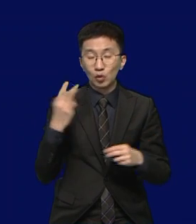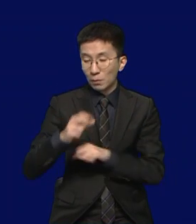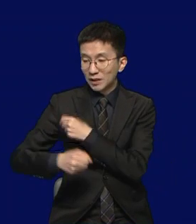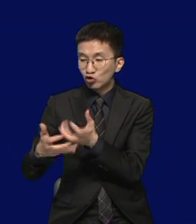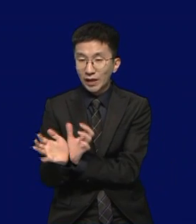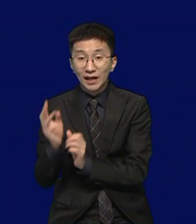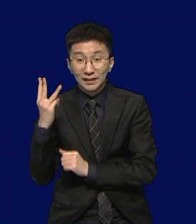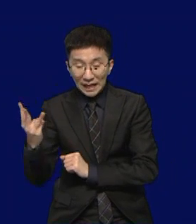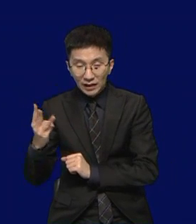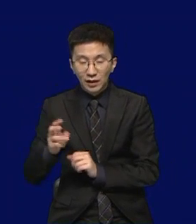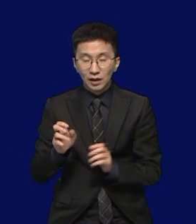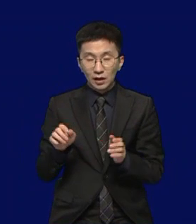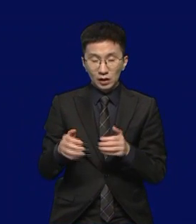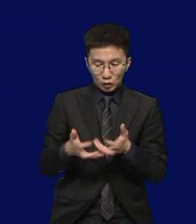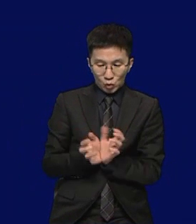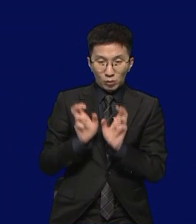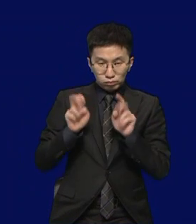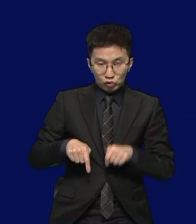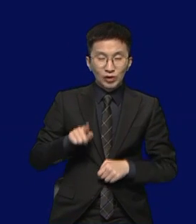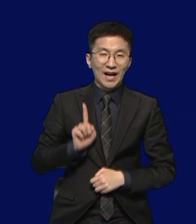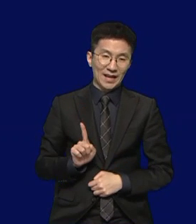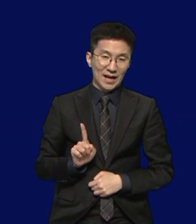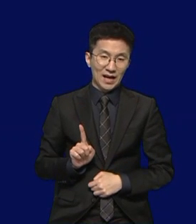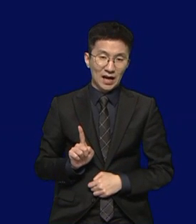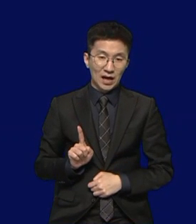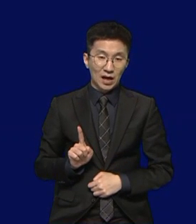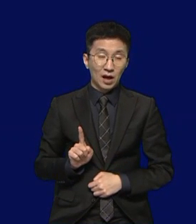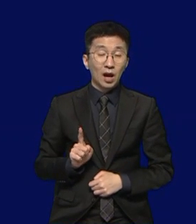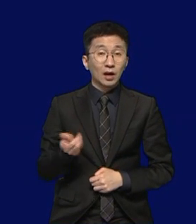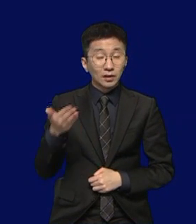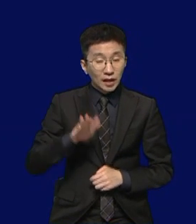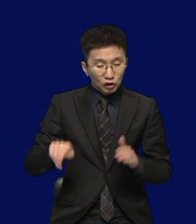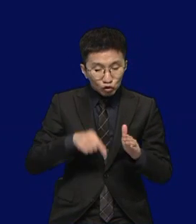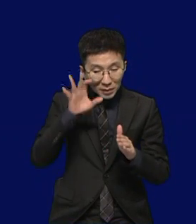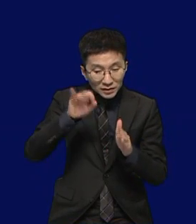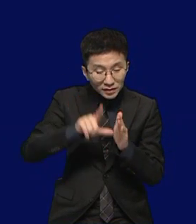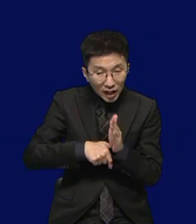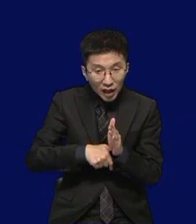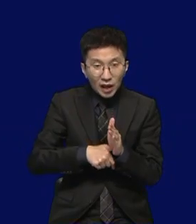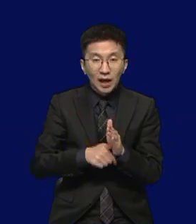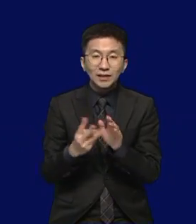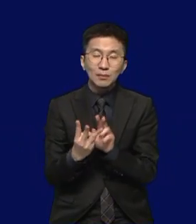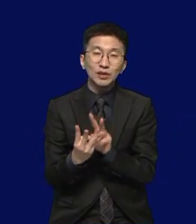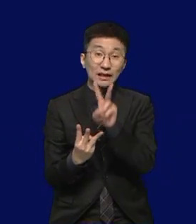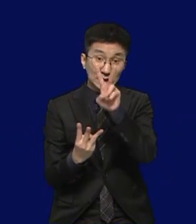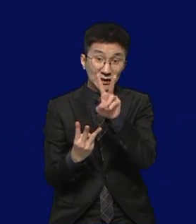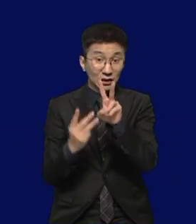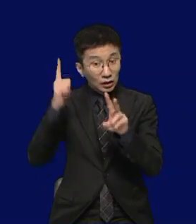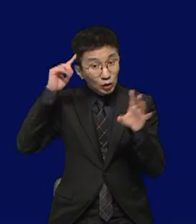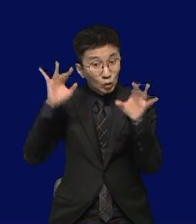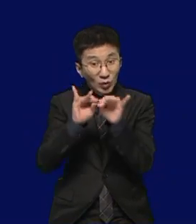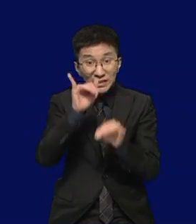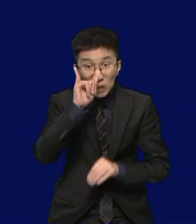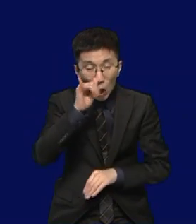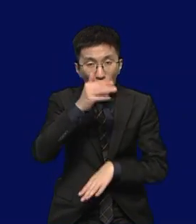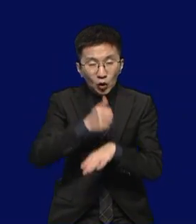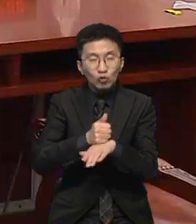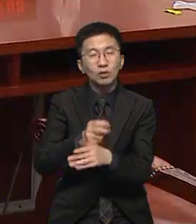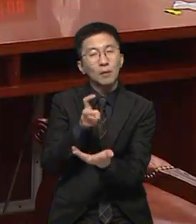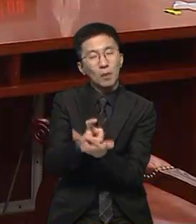배정돼 있습니다. 여기서 3분의 2, 즉 4명만 동의하면 굳이 90일을 기다리지 않아도 법안을 바로 처리할 수